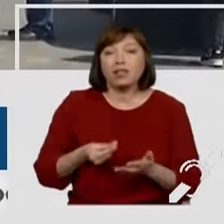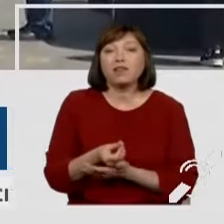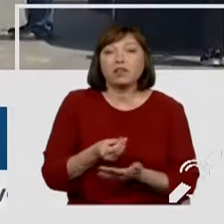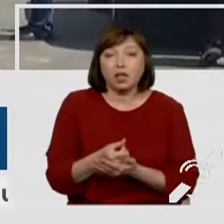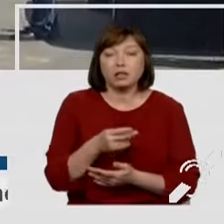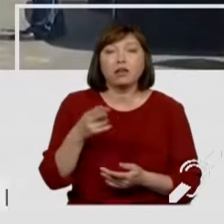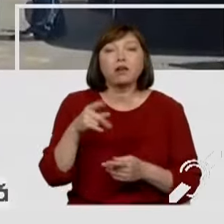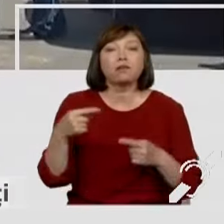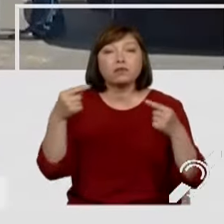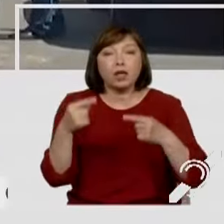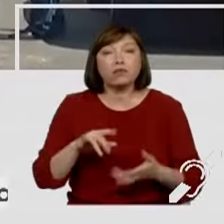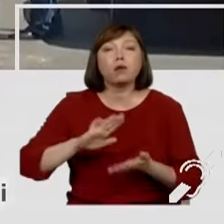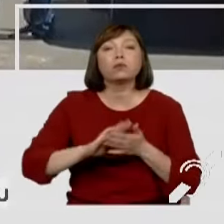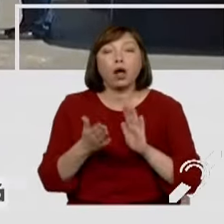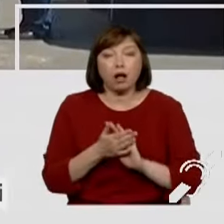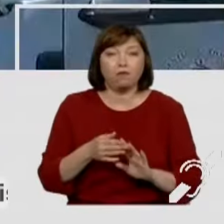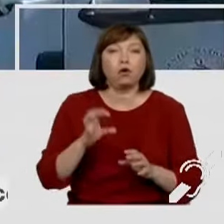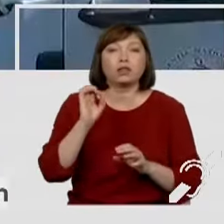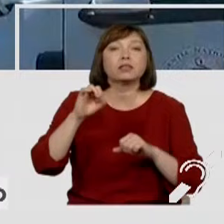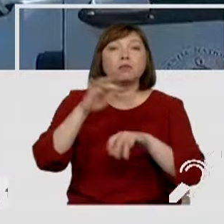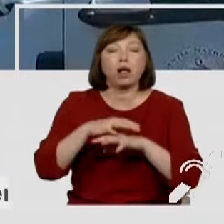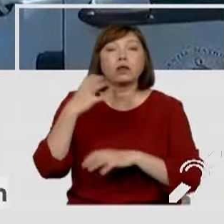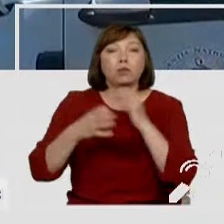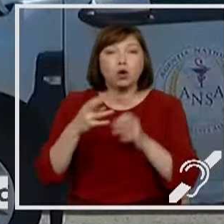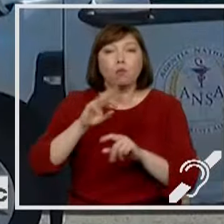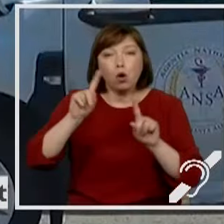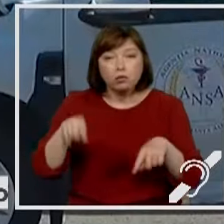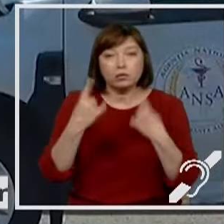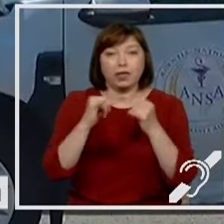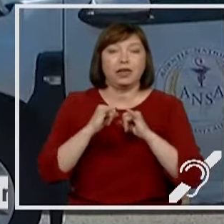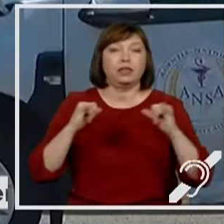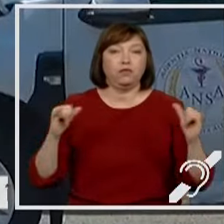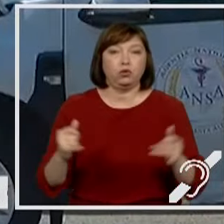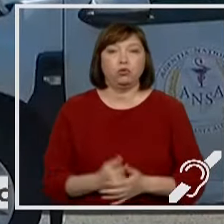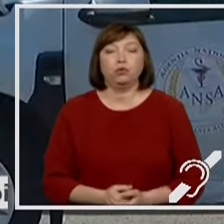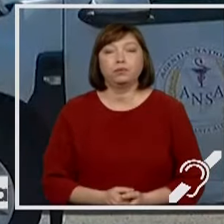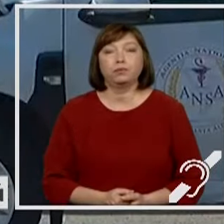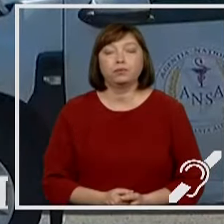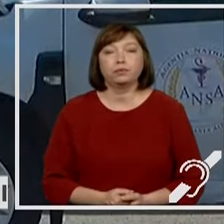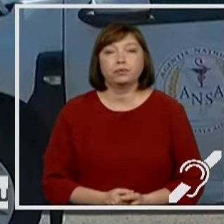baza unui acord de împrumut cu Banca Internațională pentru Reconstrucție și Dezvoltare.